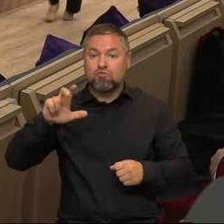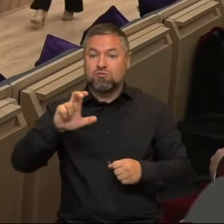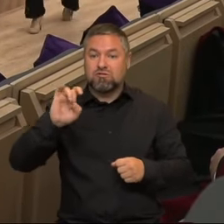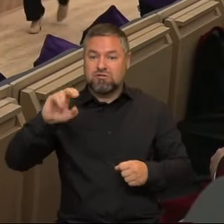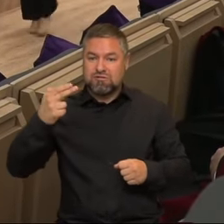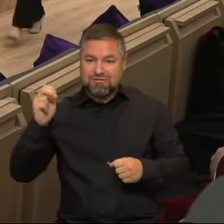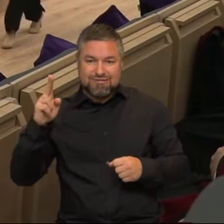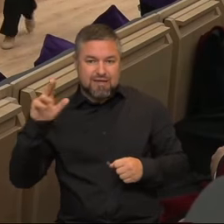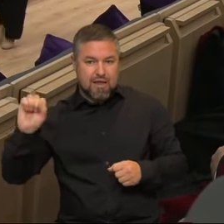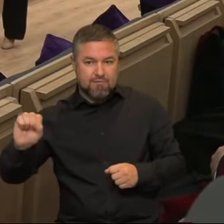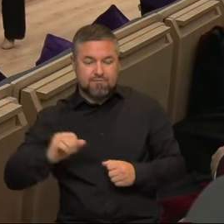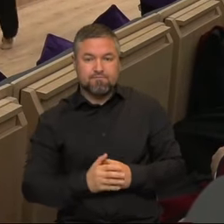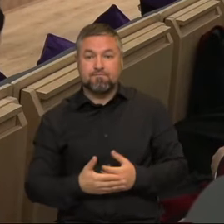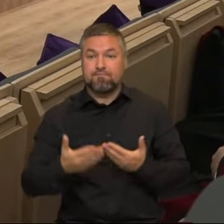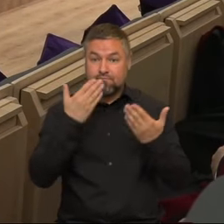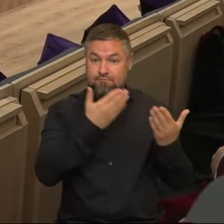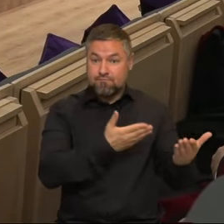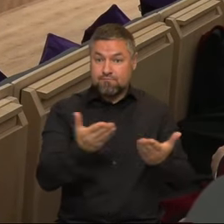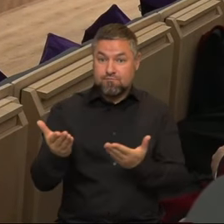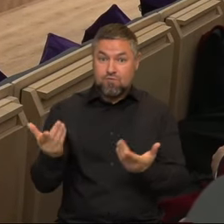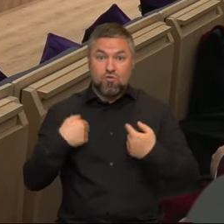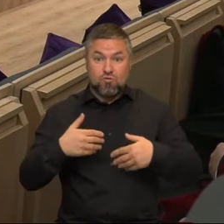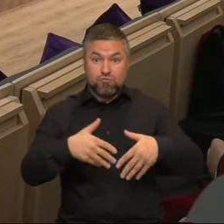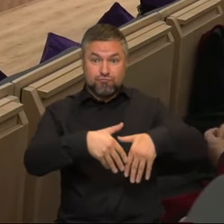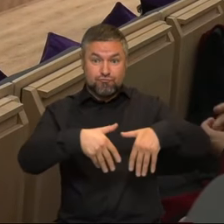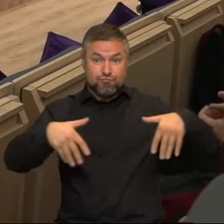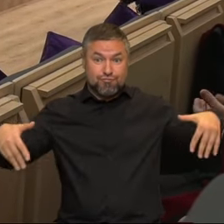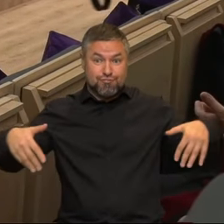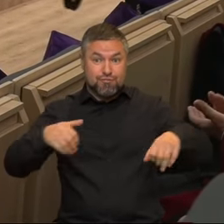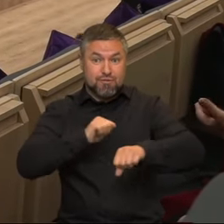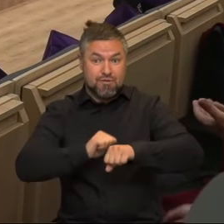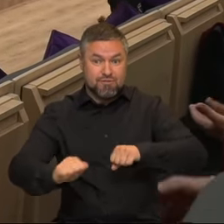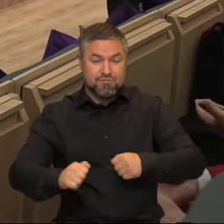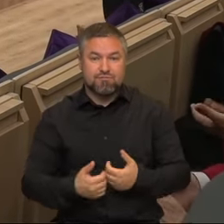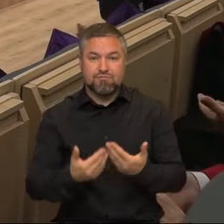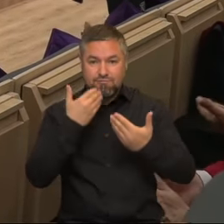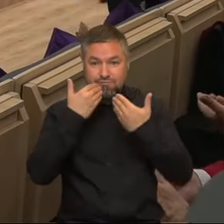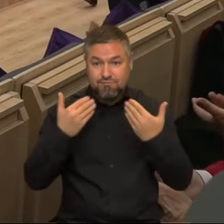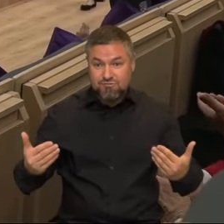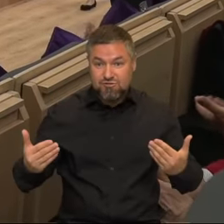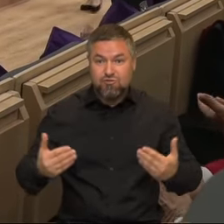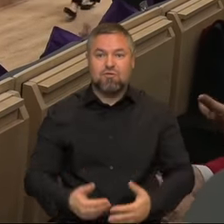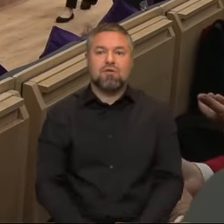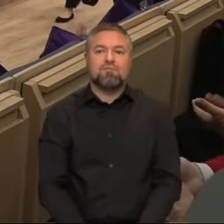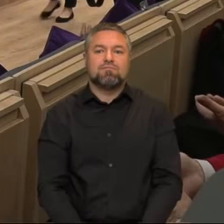Gruszczyńska. Jak widzę, państwo już jesteście przed podium, więc bardzo dziękuję.